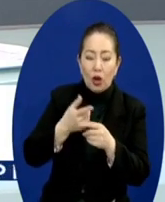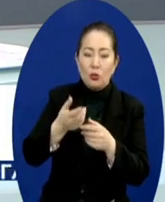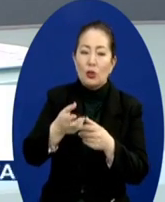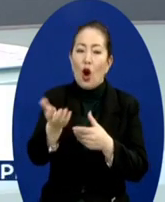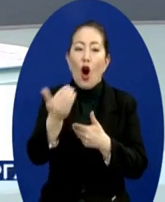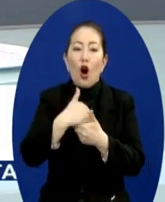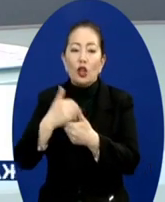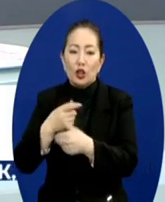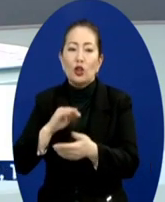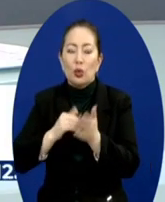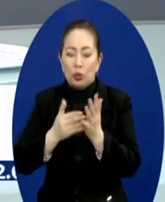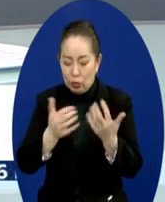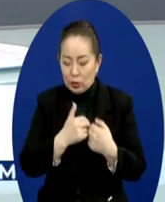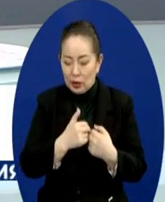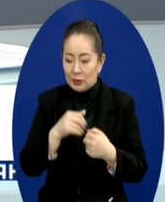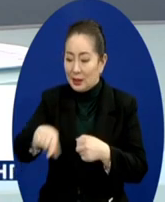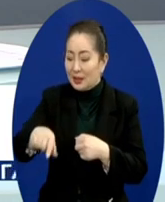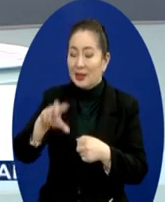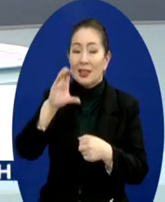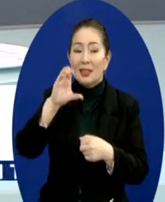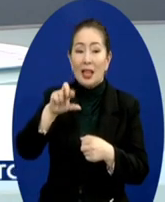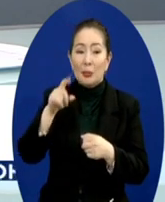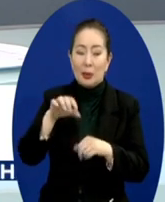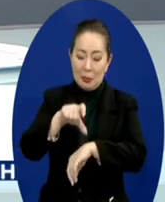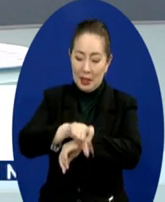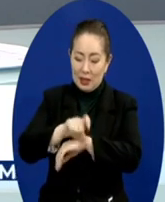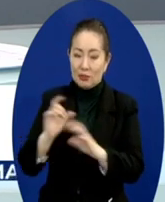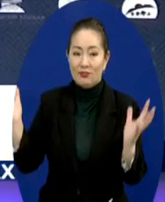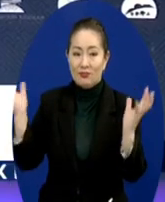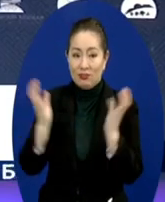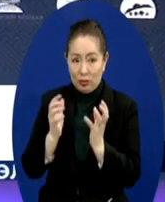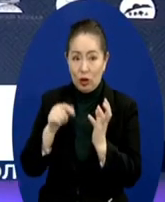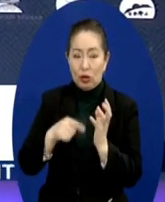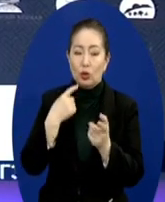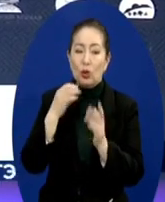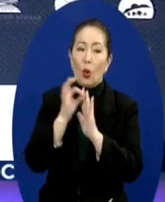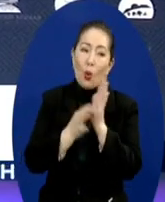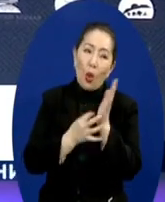тэргүүлэх салбар ажиллаж уулчлаа. За энэ салбарын мэрэгчлэнүүд өнөөдөр ч боллоо.